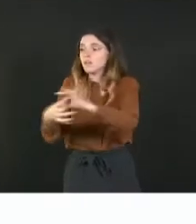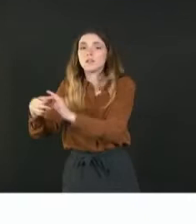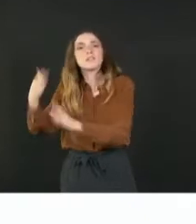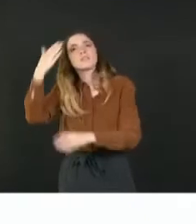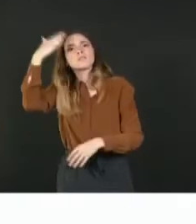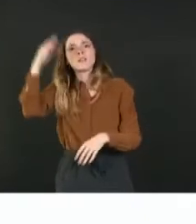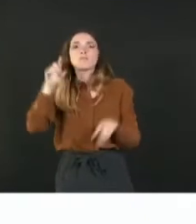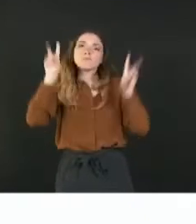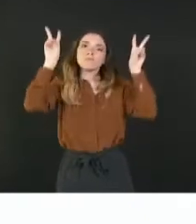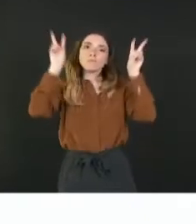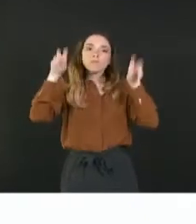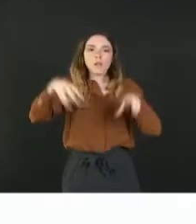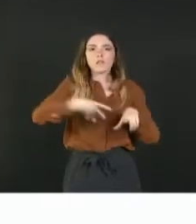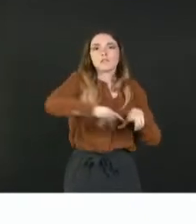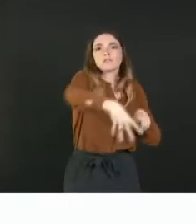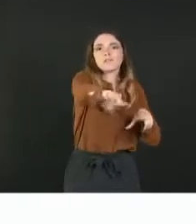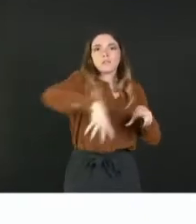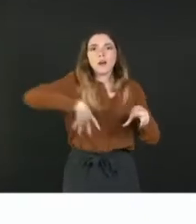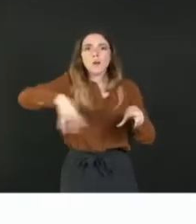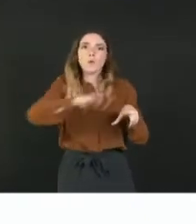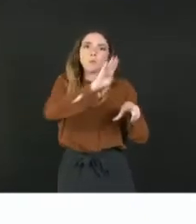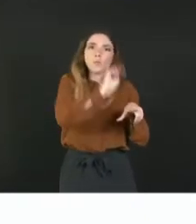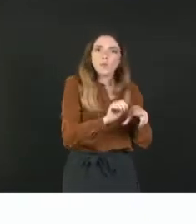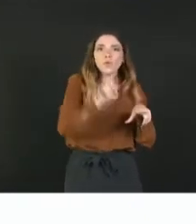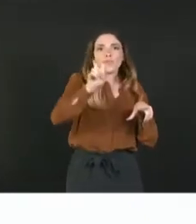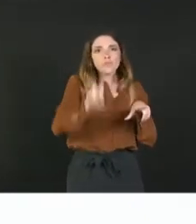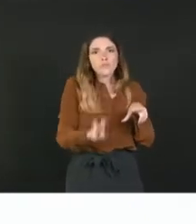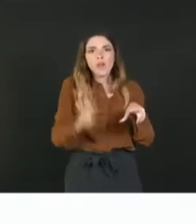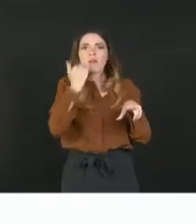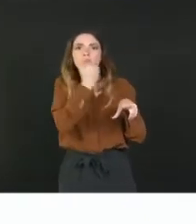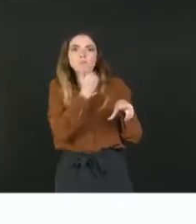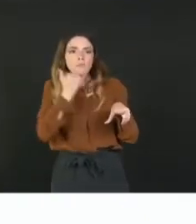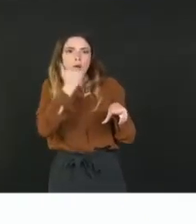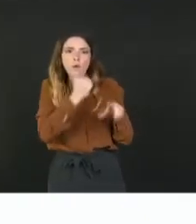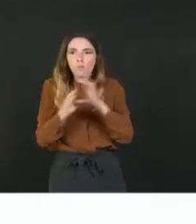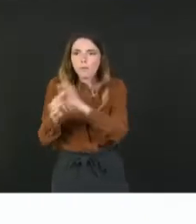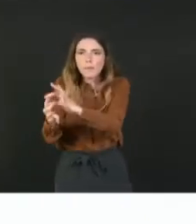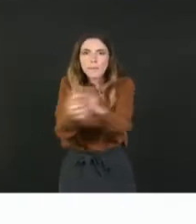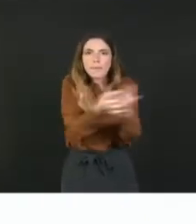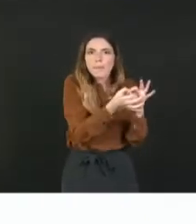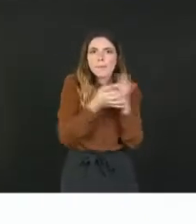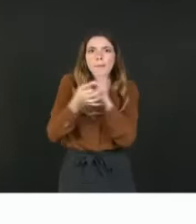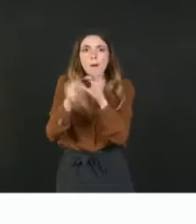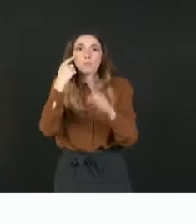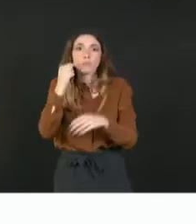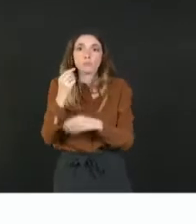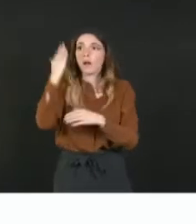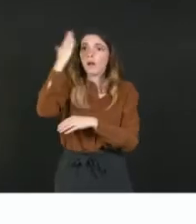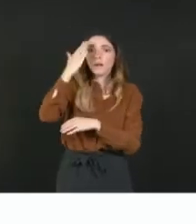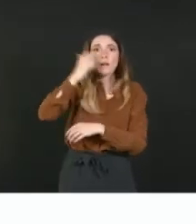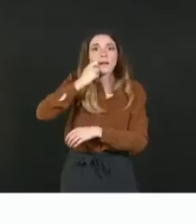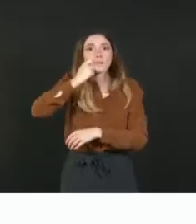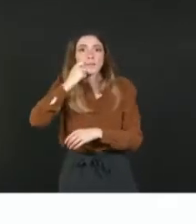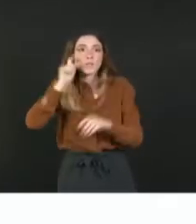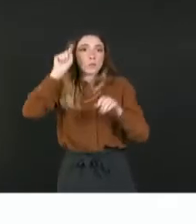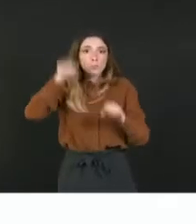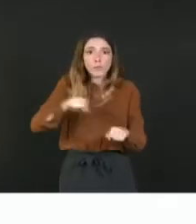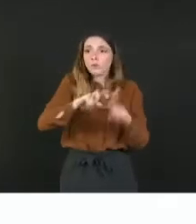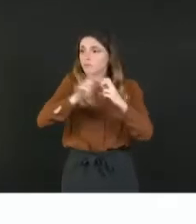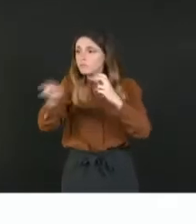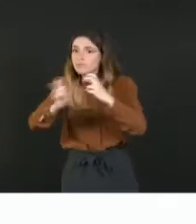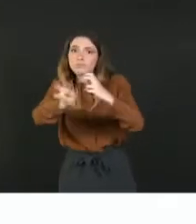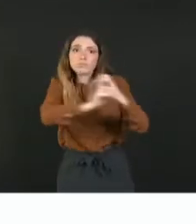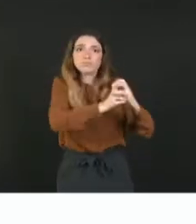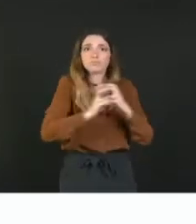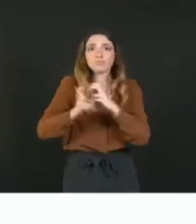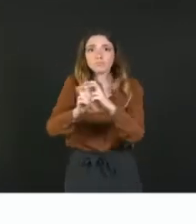toutes les couleurs de l'arc-en-ciel aujourd'hui. Et le troisième facteur, c'est effectivement l'intensité de gestion de ces espaces, voire même